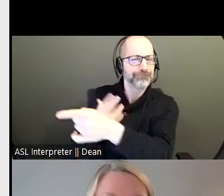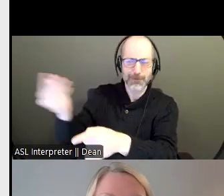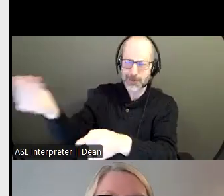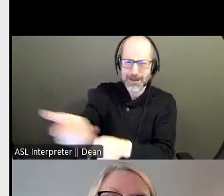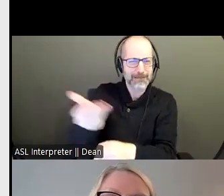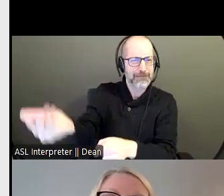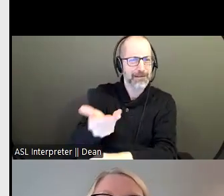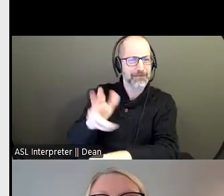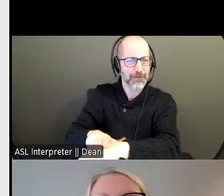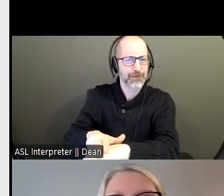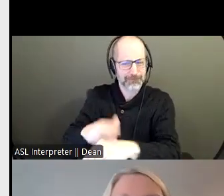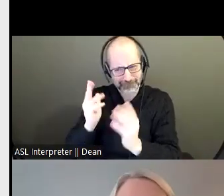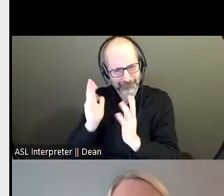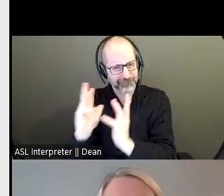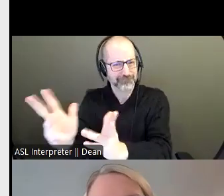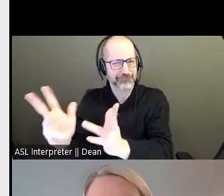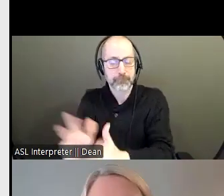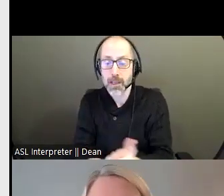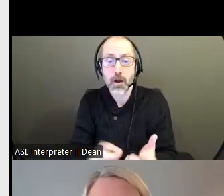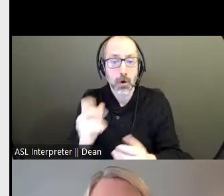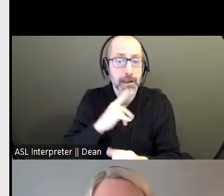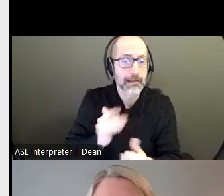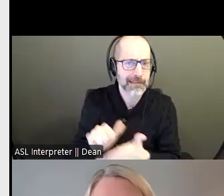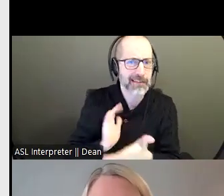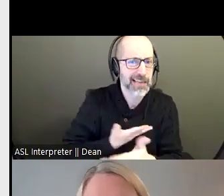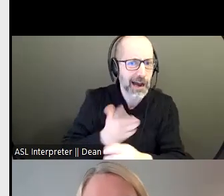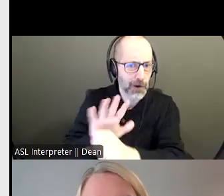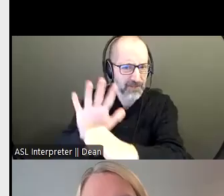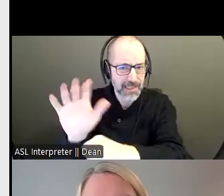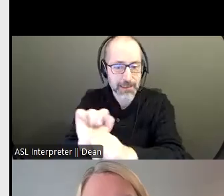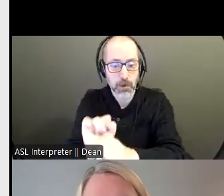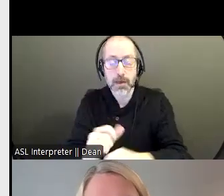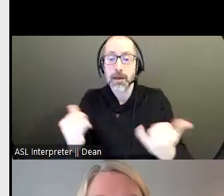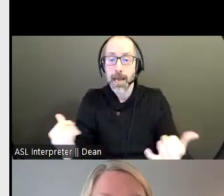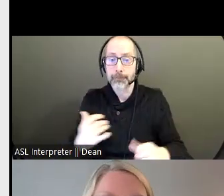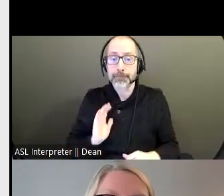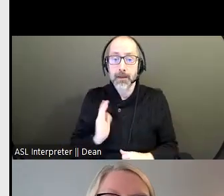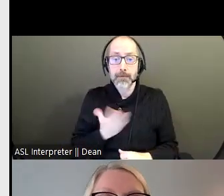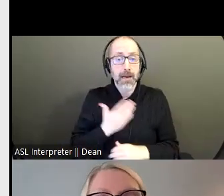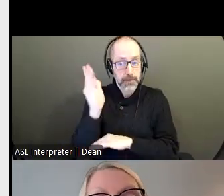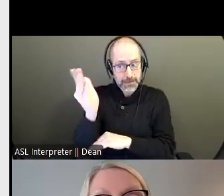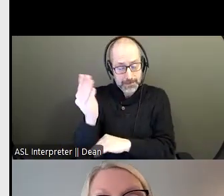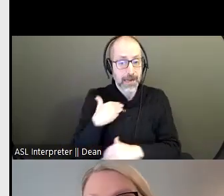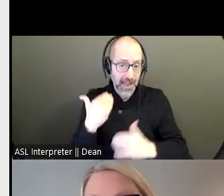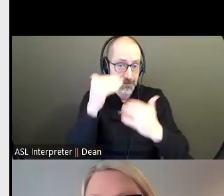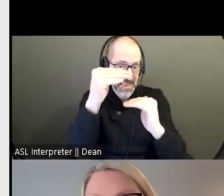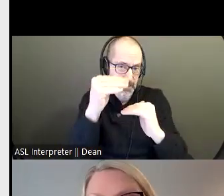quelque chose dont qu'on doit craindre, mais il faut pouvoir le respecter. Par ailleurs,